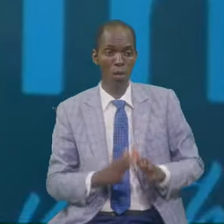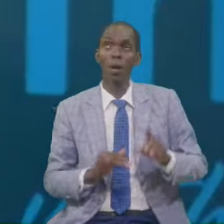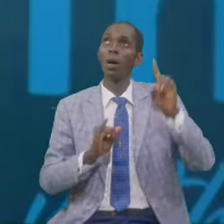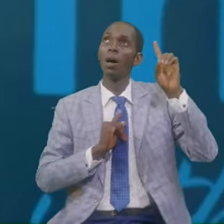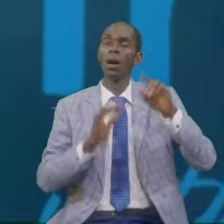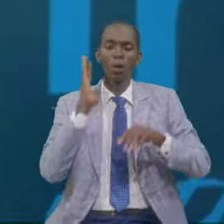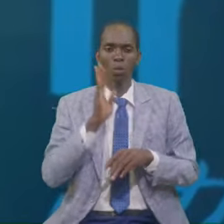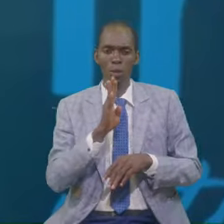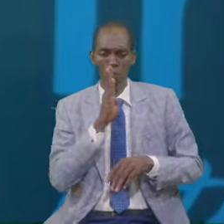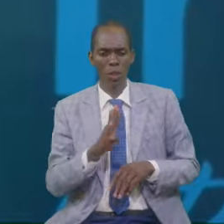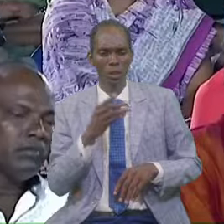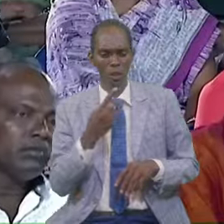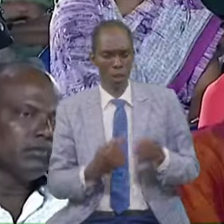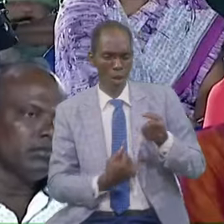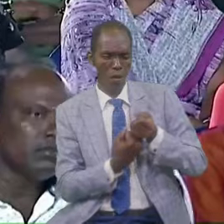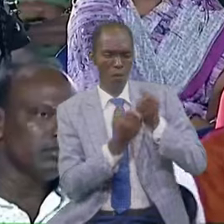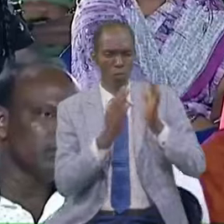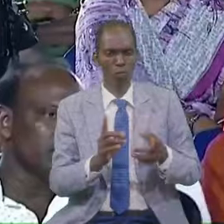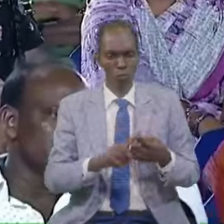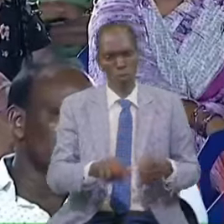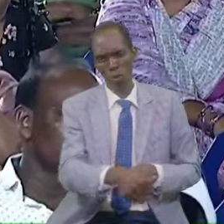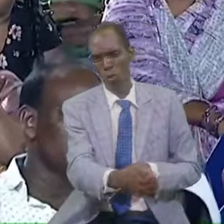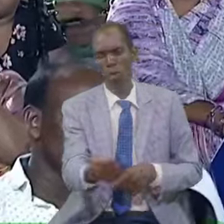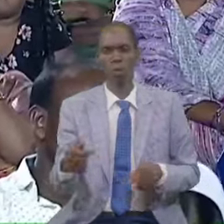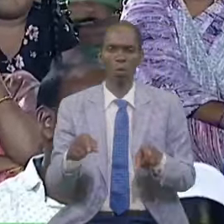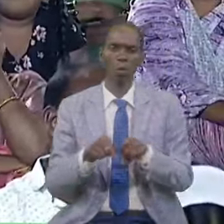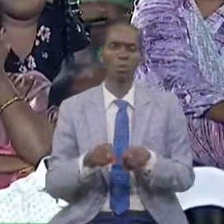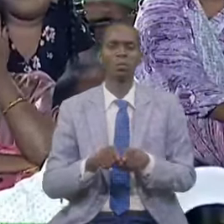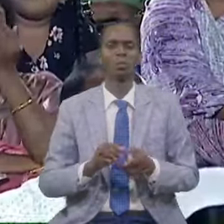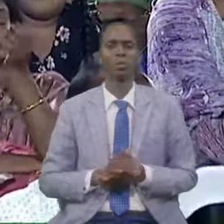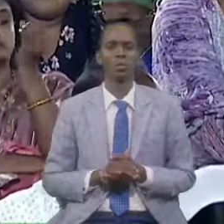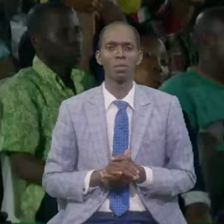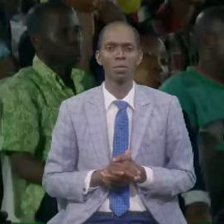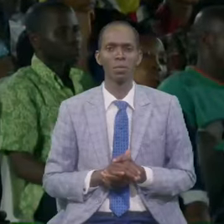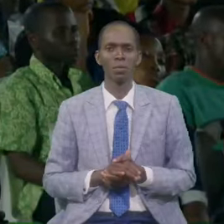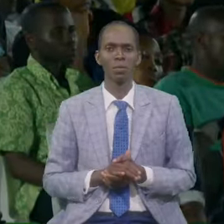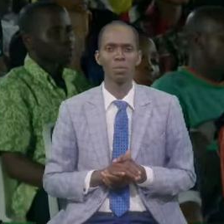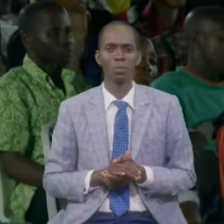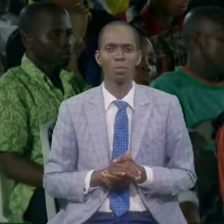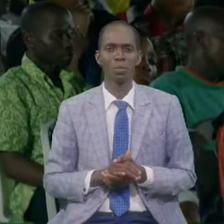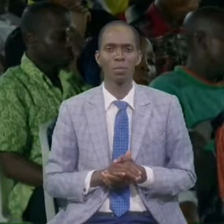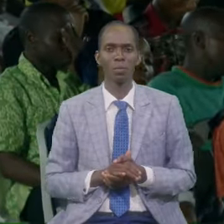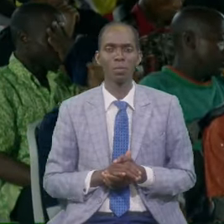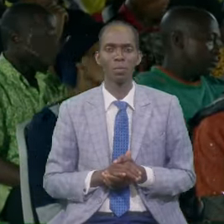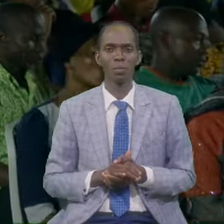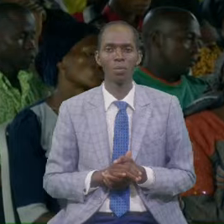విడుదలిస్తాను. నేను మీకు ఏ విధంగా న్యాయవాదిగా ఉన్నానో వారికి నేను న్యాయవాదిగా ఉంటాను.